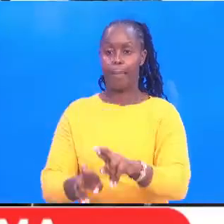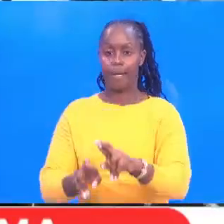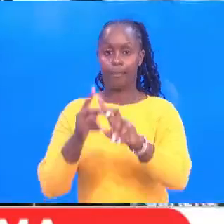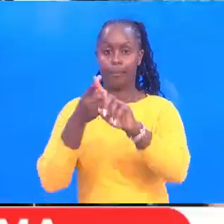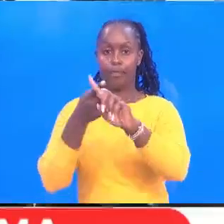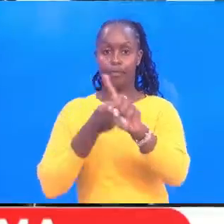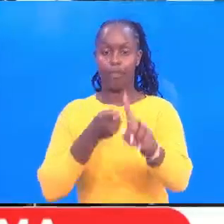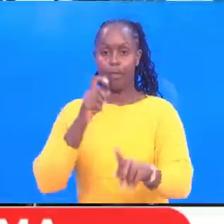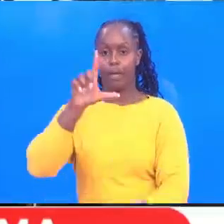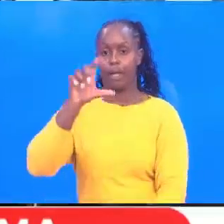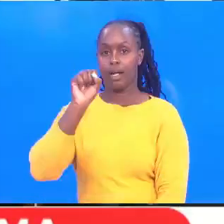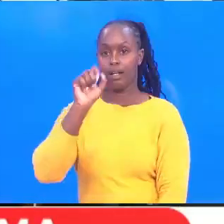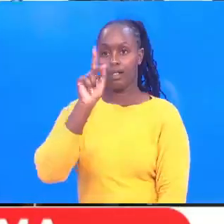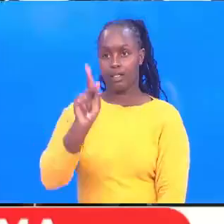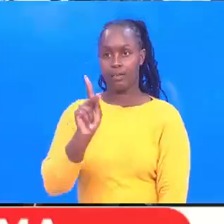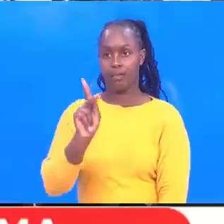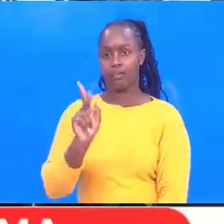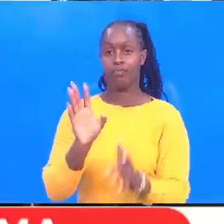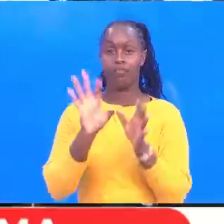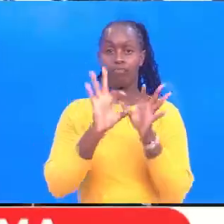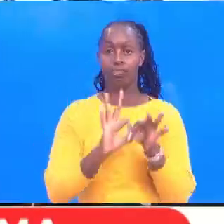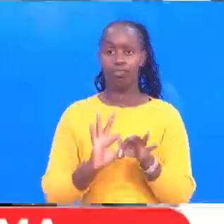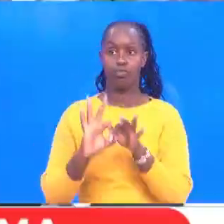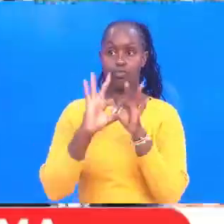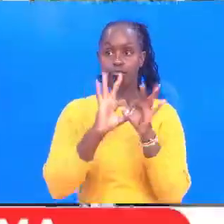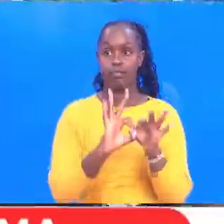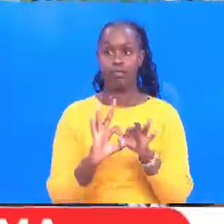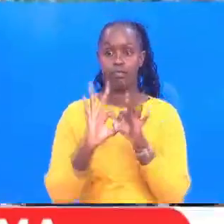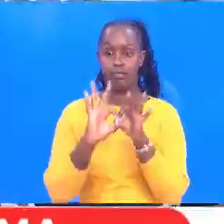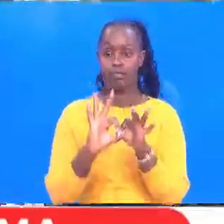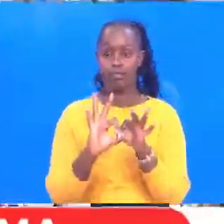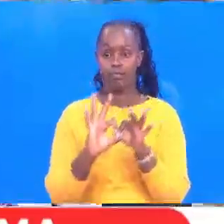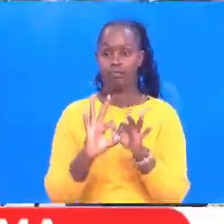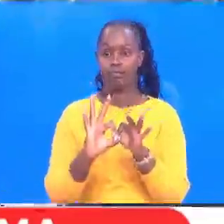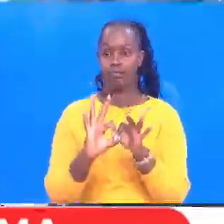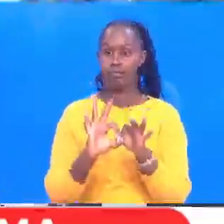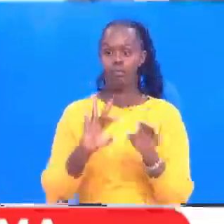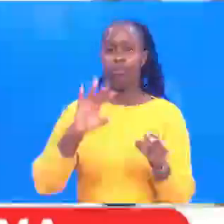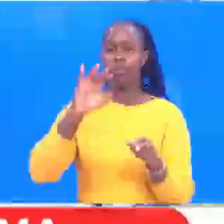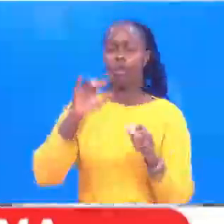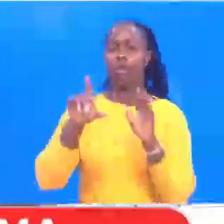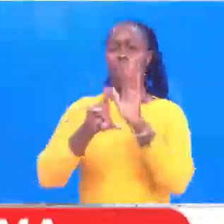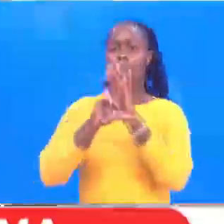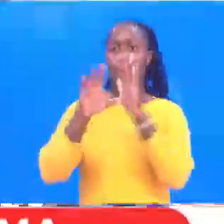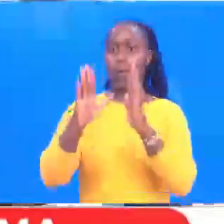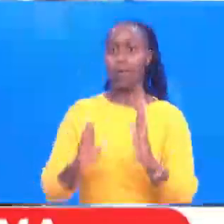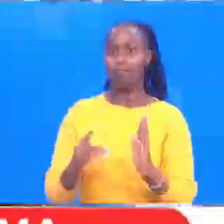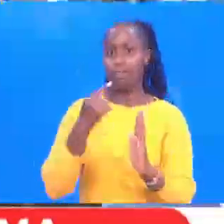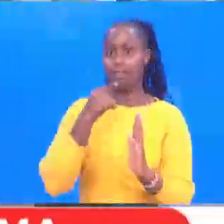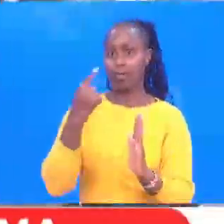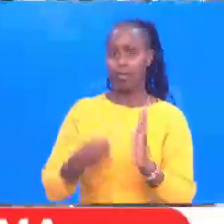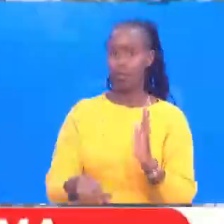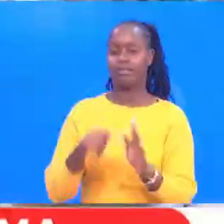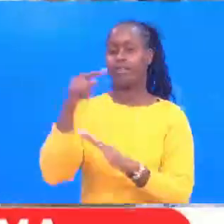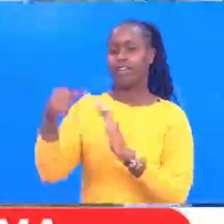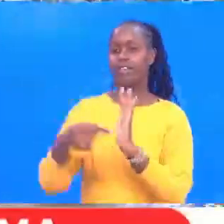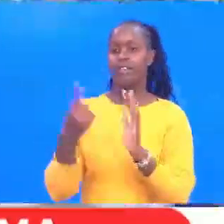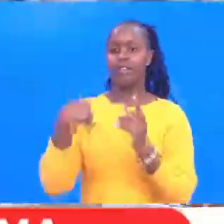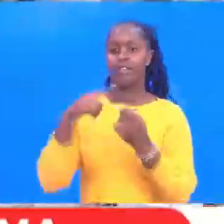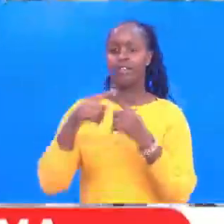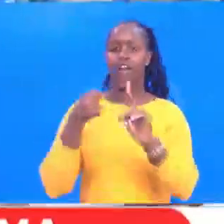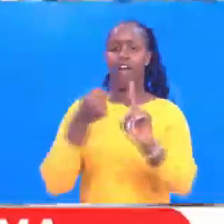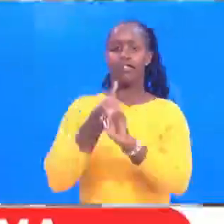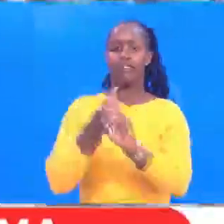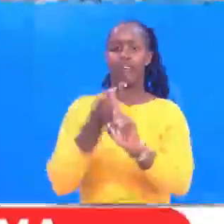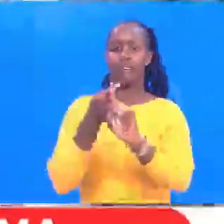LSK. United shall never be defeated. Mawakili wakilaani kile ambacho wanadai ni mashambulizi ya Rais William